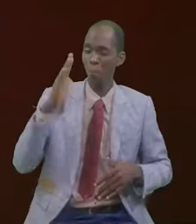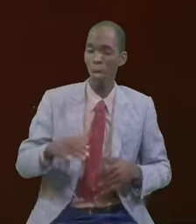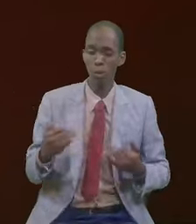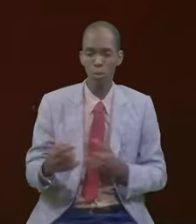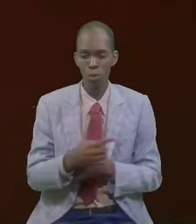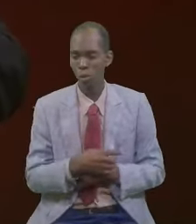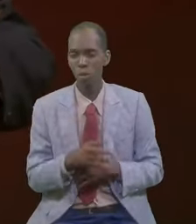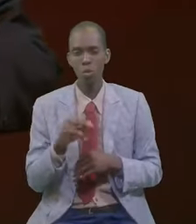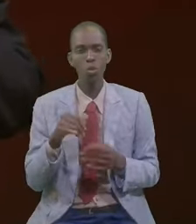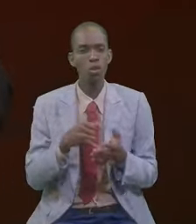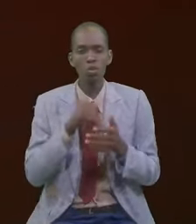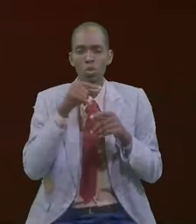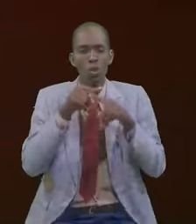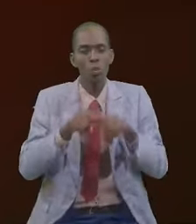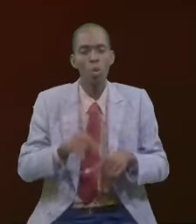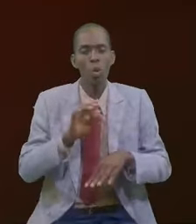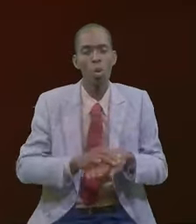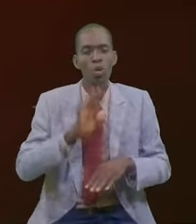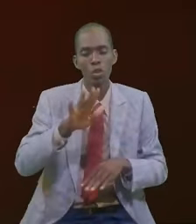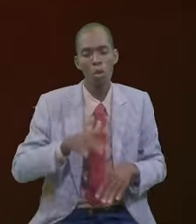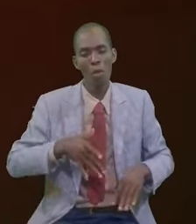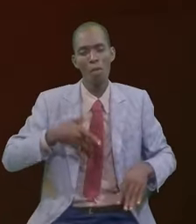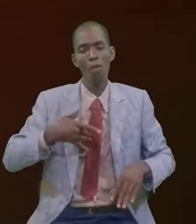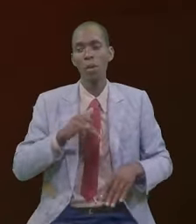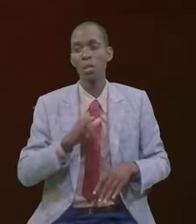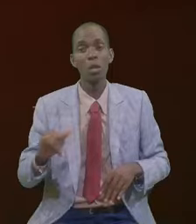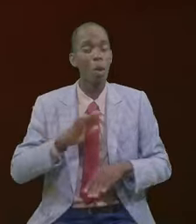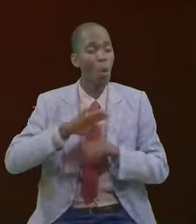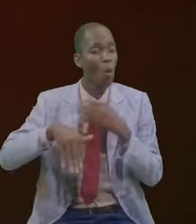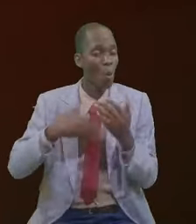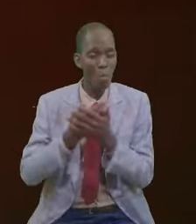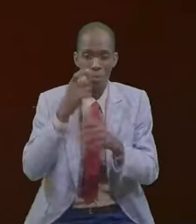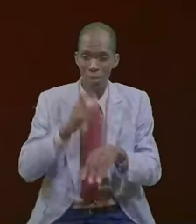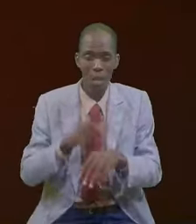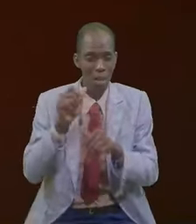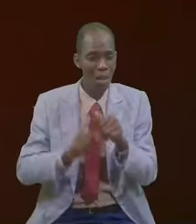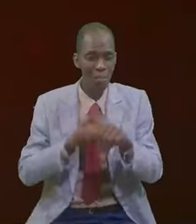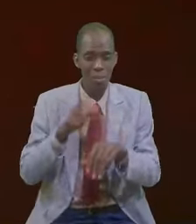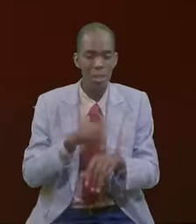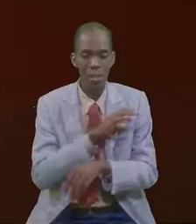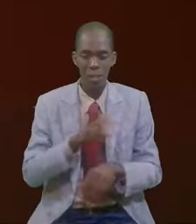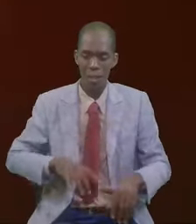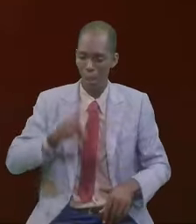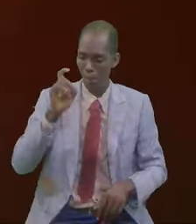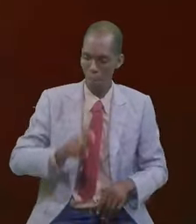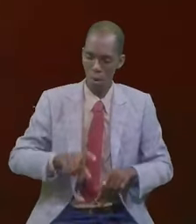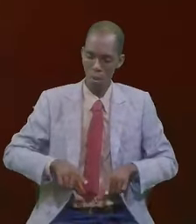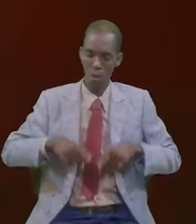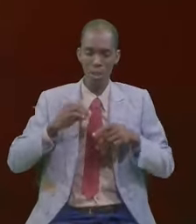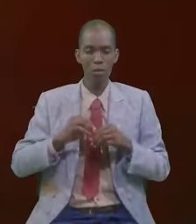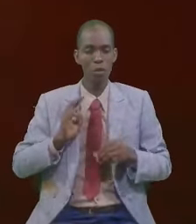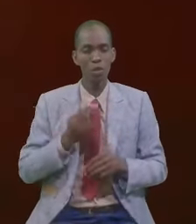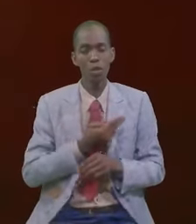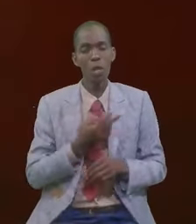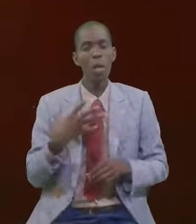Non, à tout moment, lorsque nous avons Christ qui vit en nous et nous vivons par la